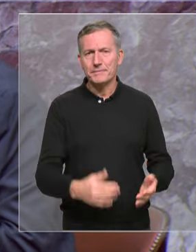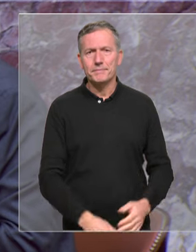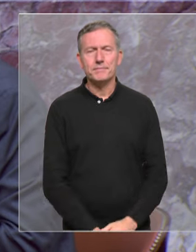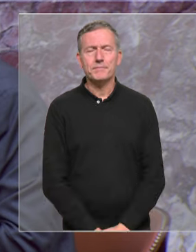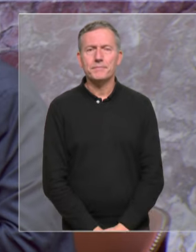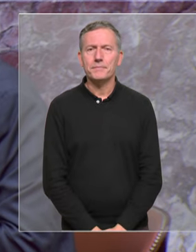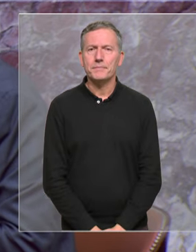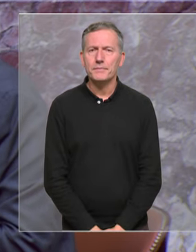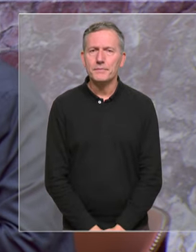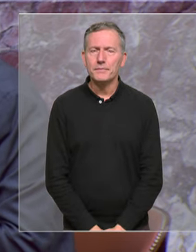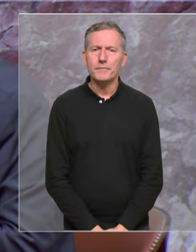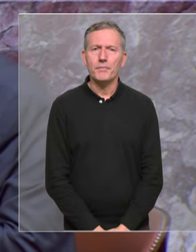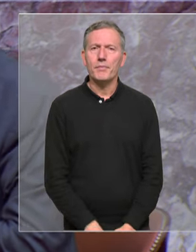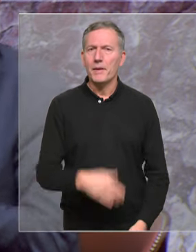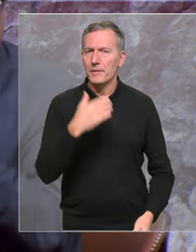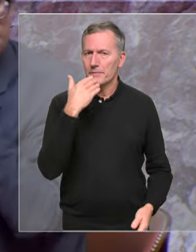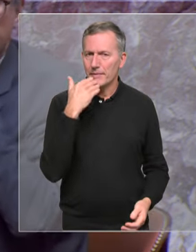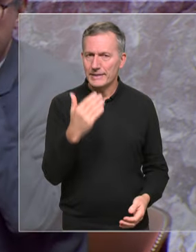Je vous remercie.